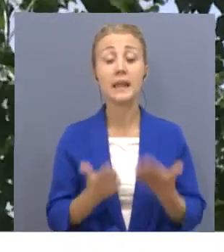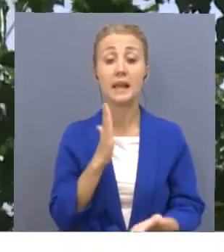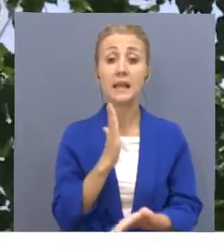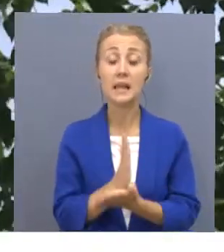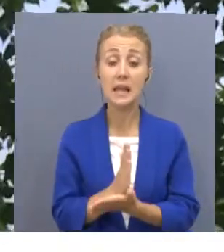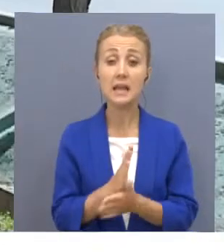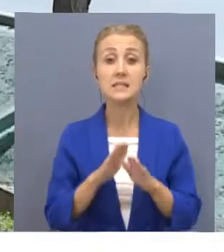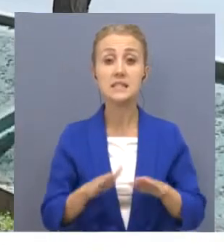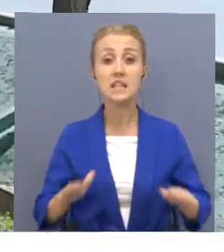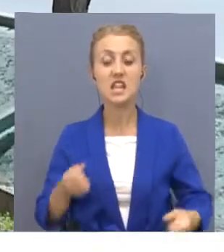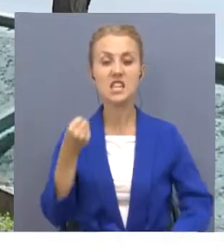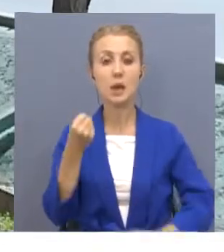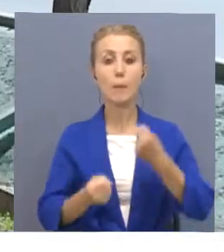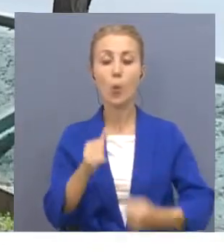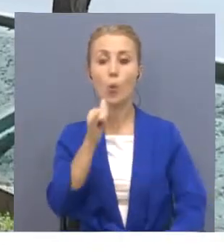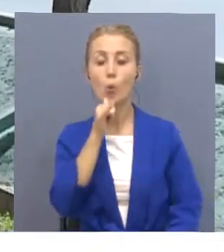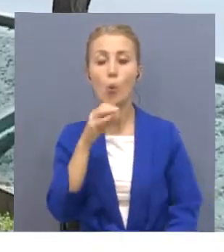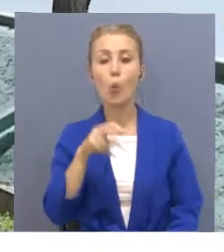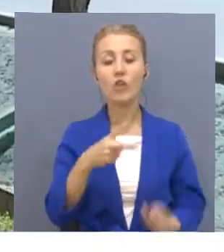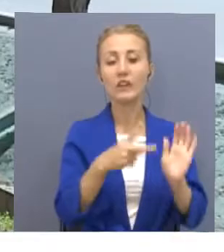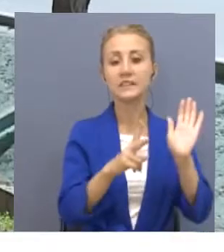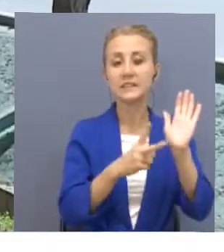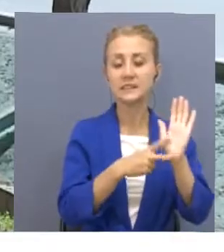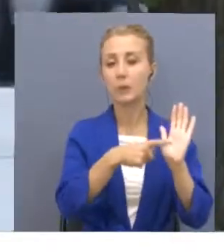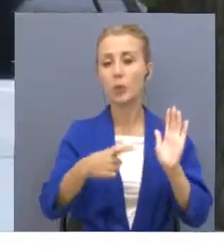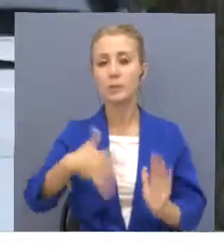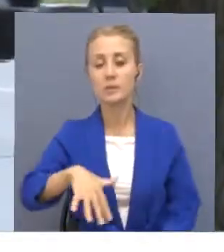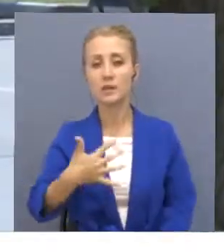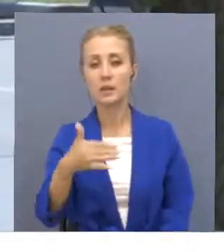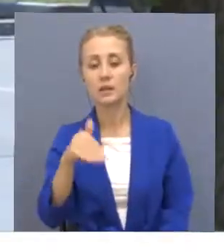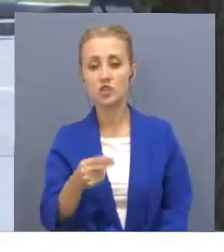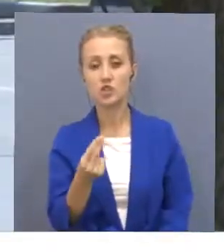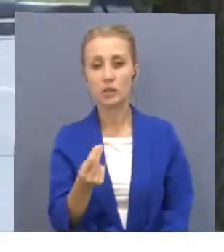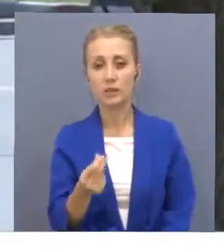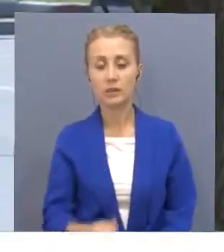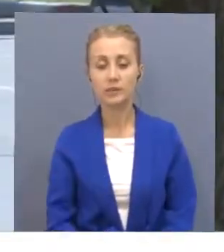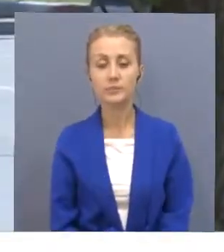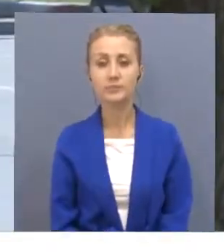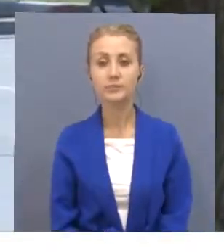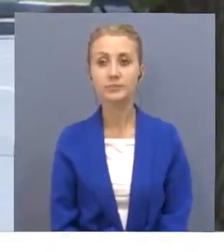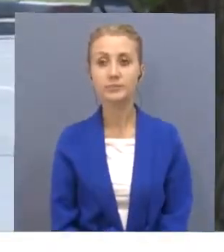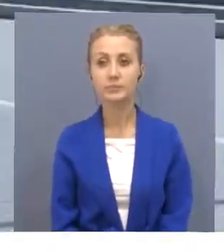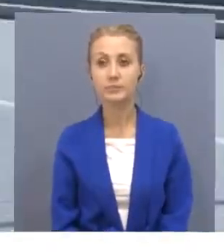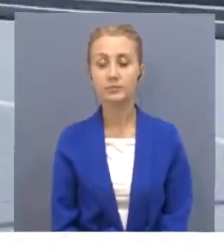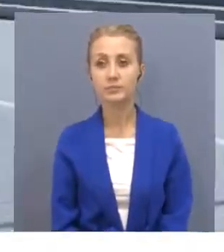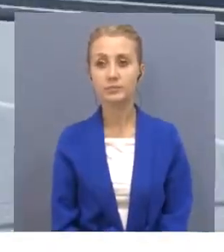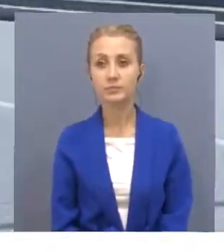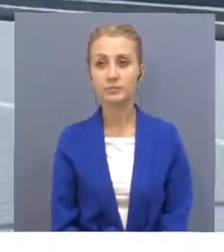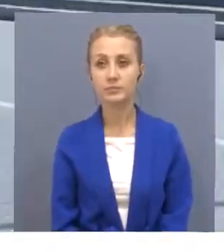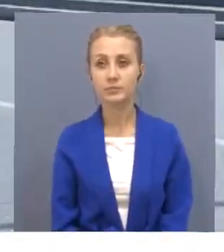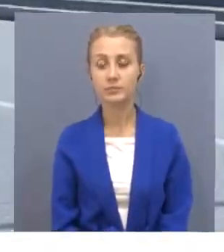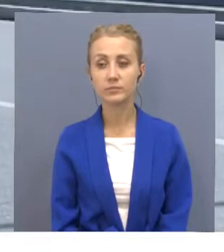машине курящего – от 27 тысяч до 55 тысяч тенге. Айгерим Сулейменова, Балауса Жаксыбаева, Азамат